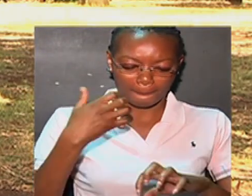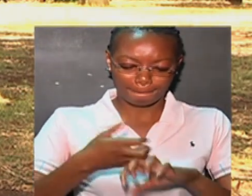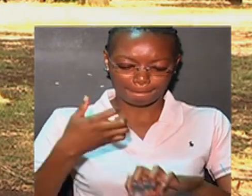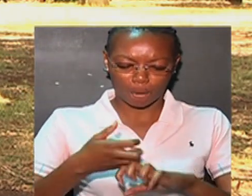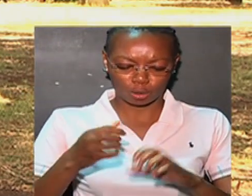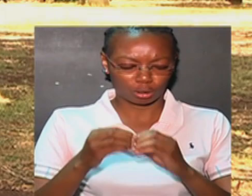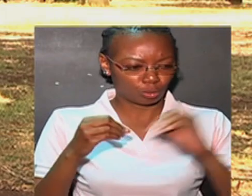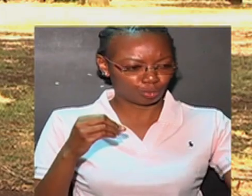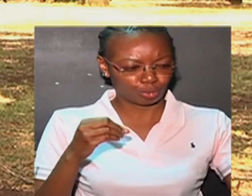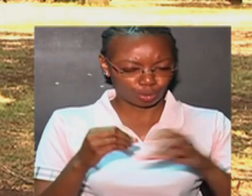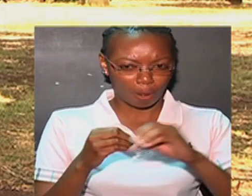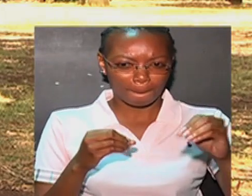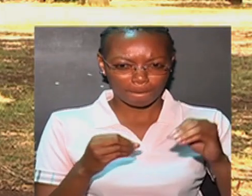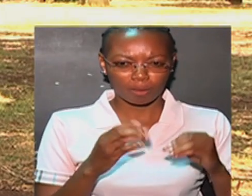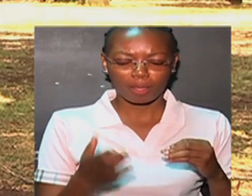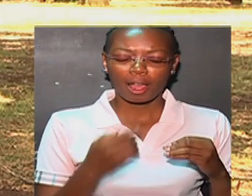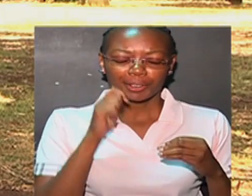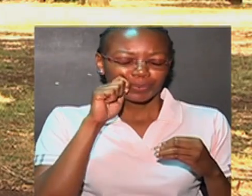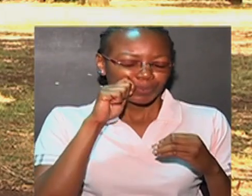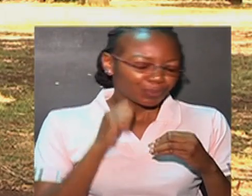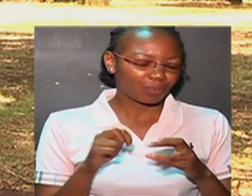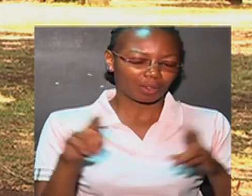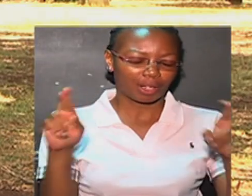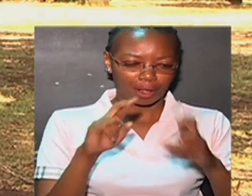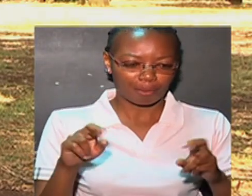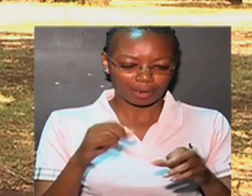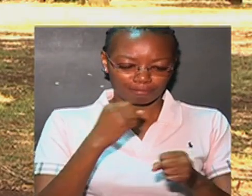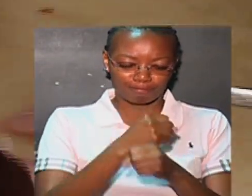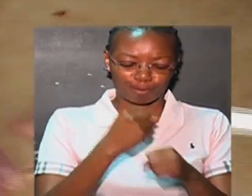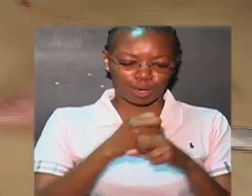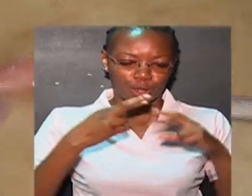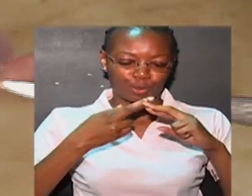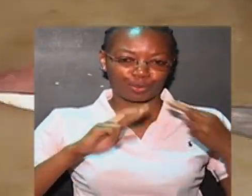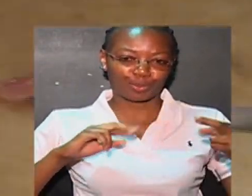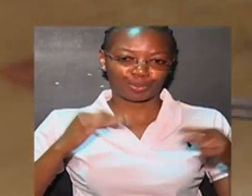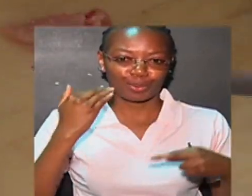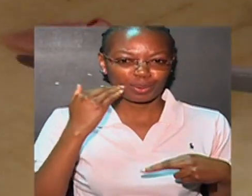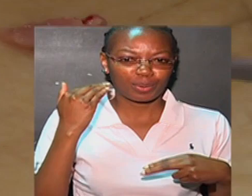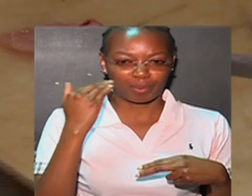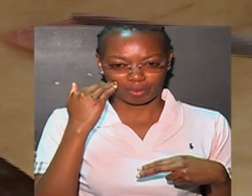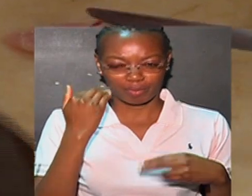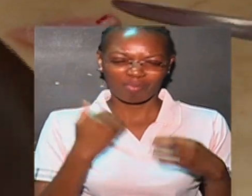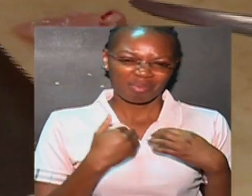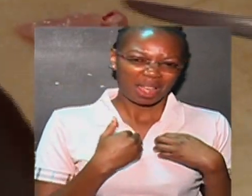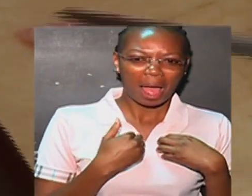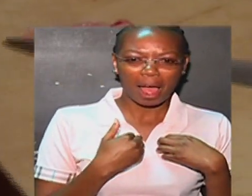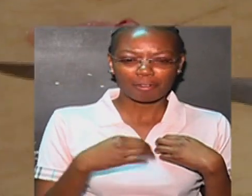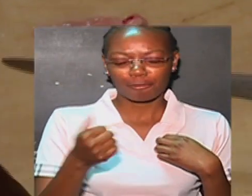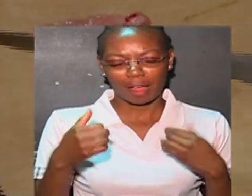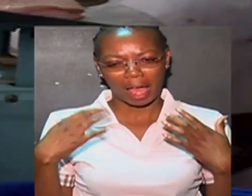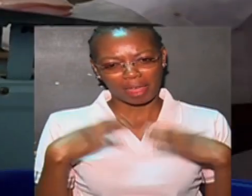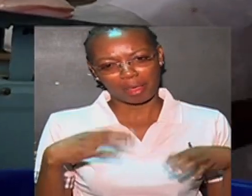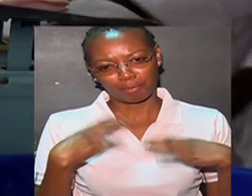sasa tukapata nyama ya kutengeneza sausage na meatloaf. Kuna jamii na watu fulani ambao hupenda kula